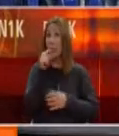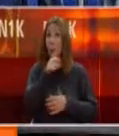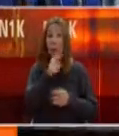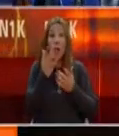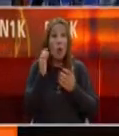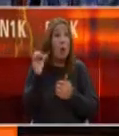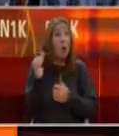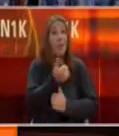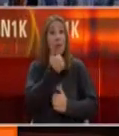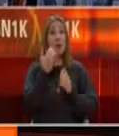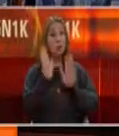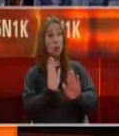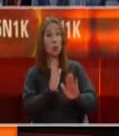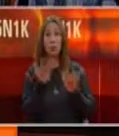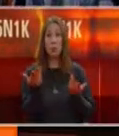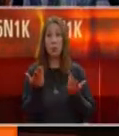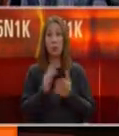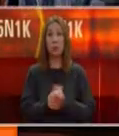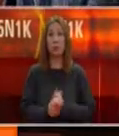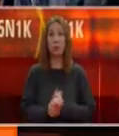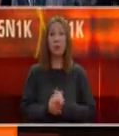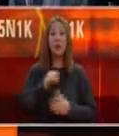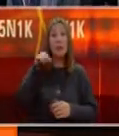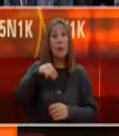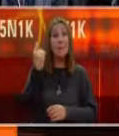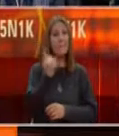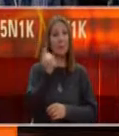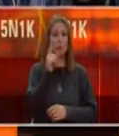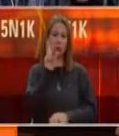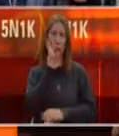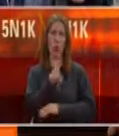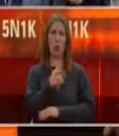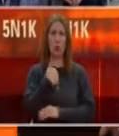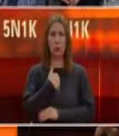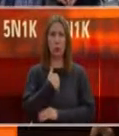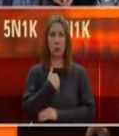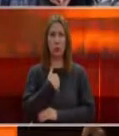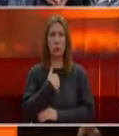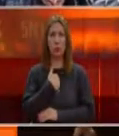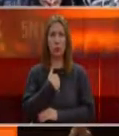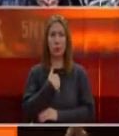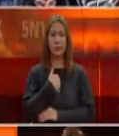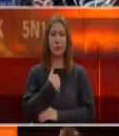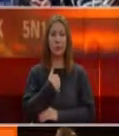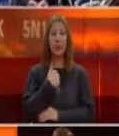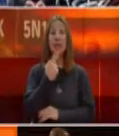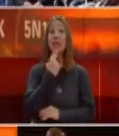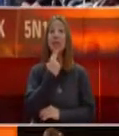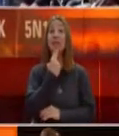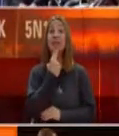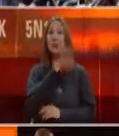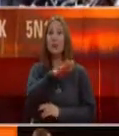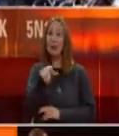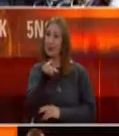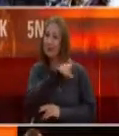Neden bunun üzerinde özellikle duruyorsunuz acaba bu konu? Şimdi bir kere şunu görüyoruz ki kız